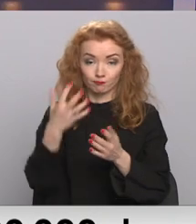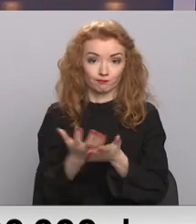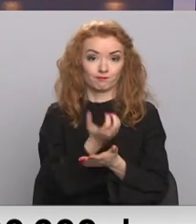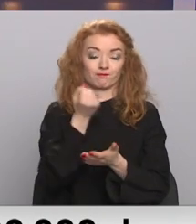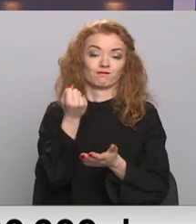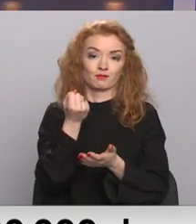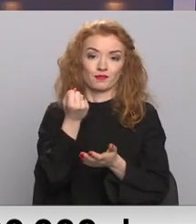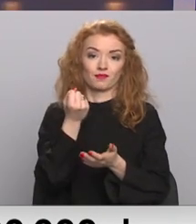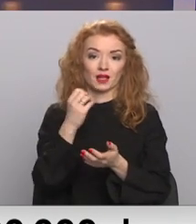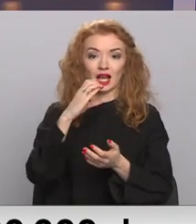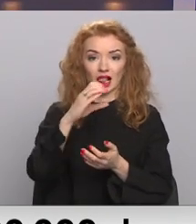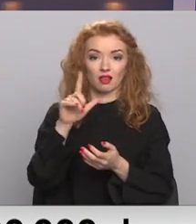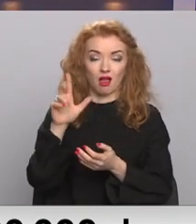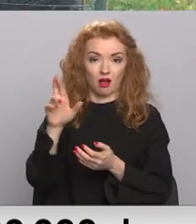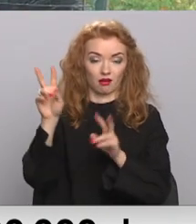atzīts uzņēmums Clean Air.